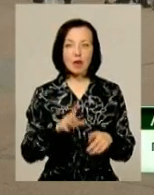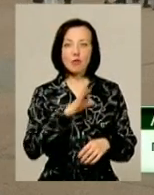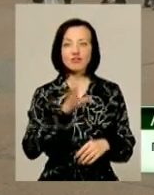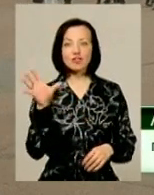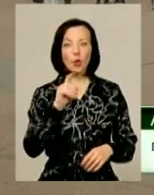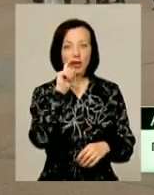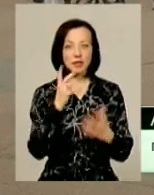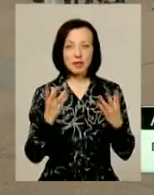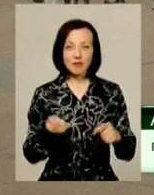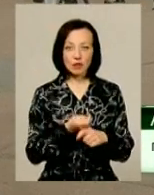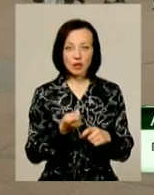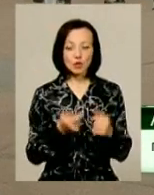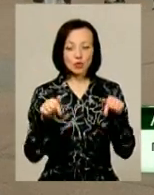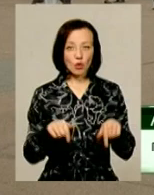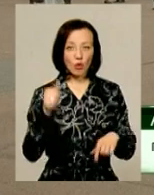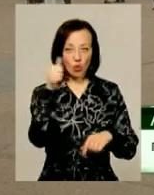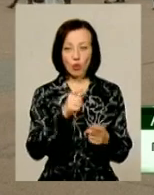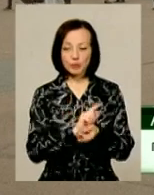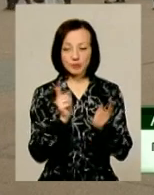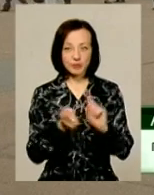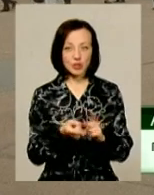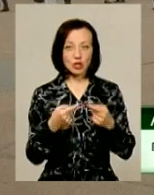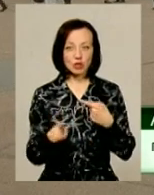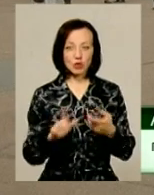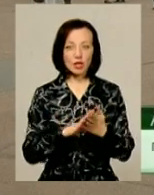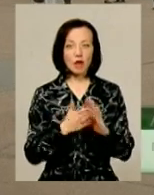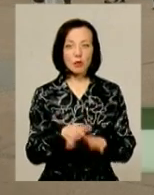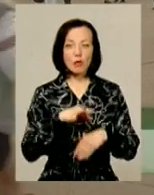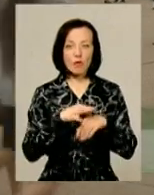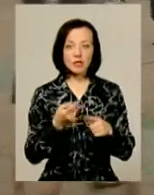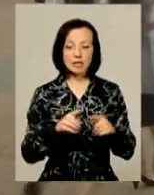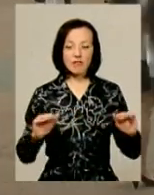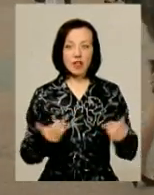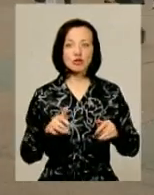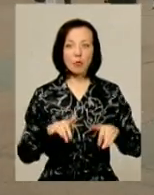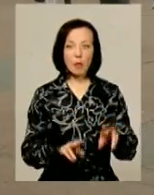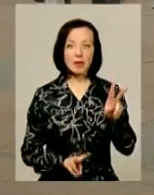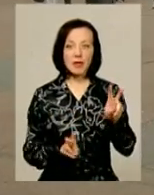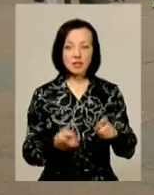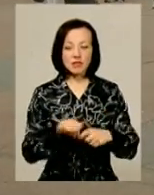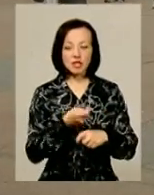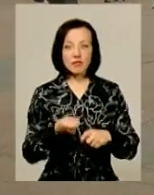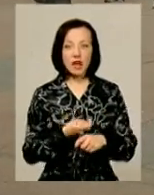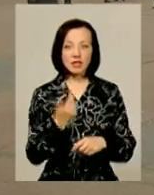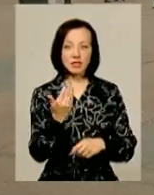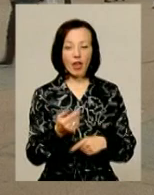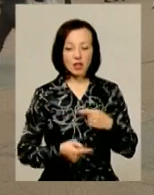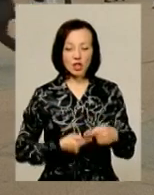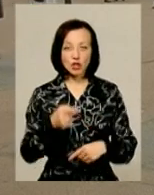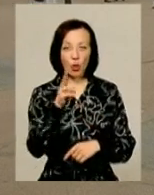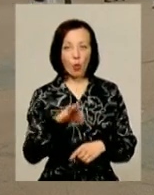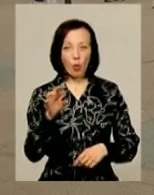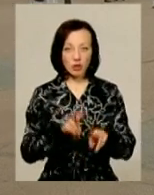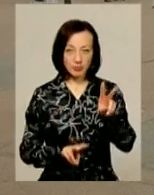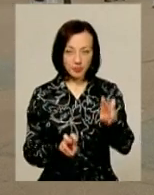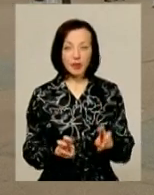всеукраїнський день вишиванки, цьогоріч він набрав іншого статусу. От, проводили також цей флешмоб під назвою «Вишиванка – твій генетичний код». Тоді у нас